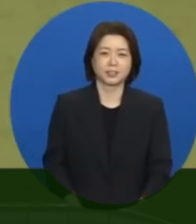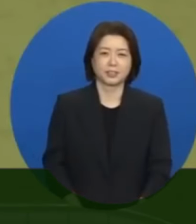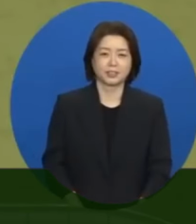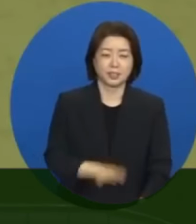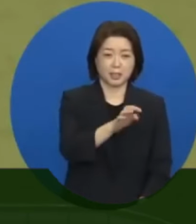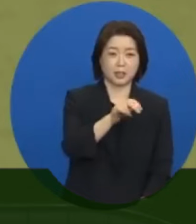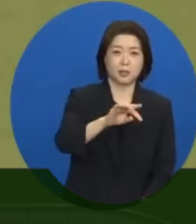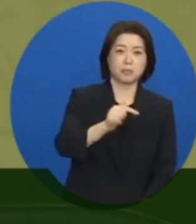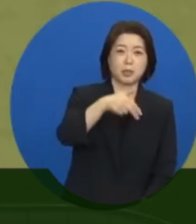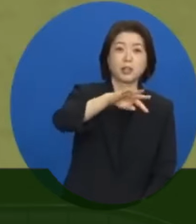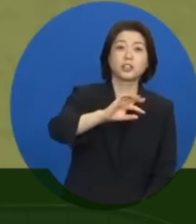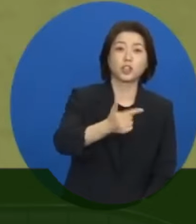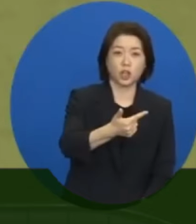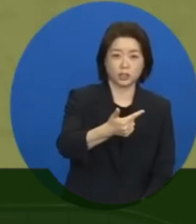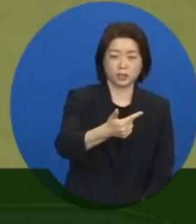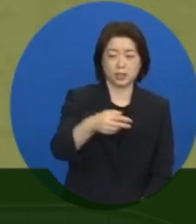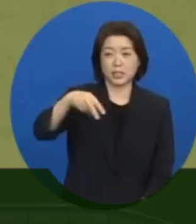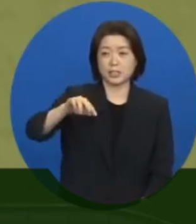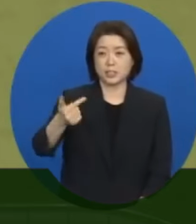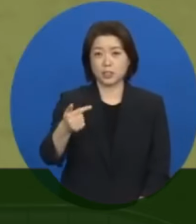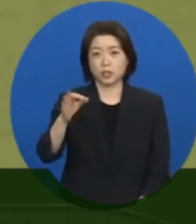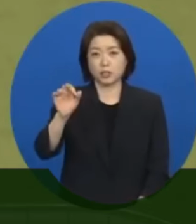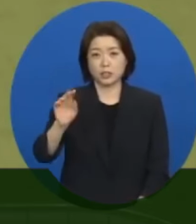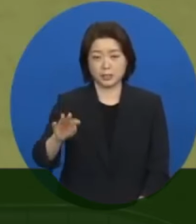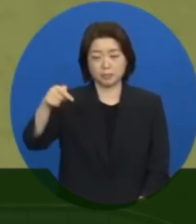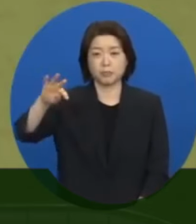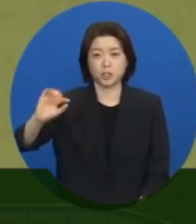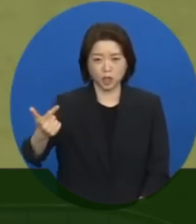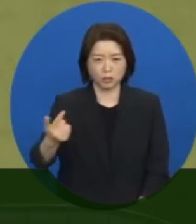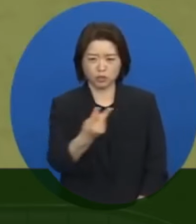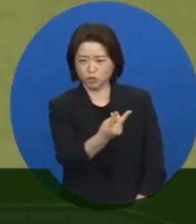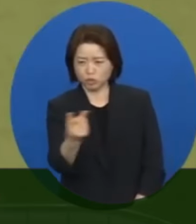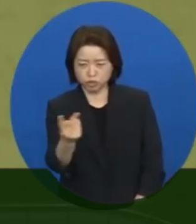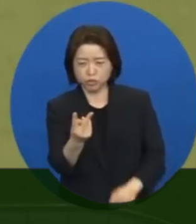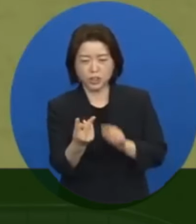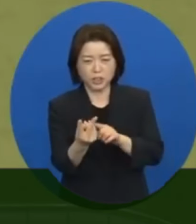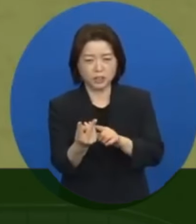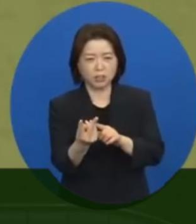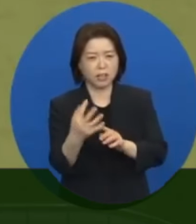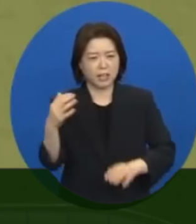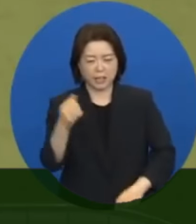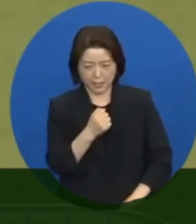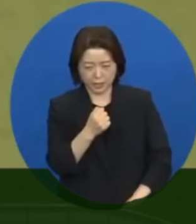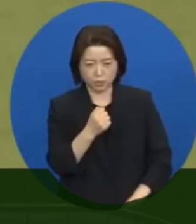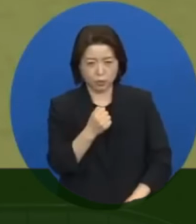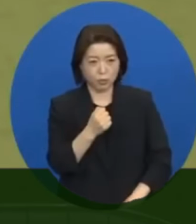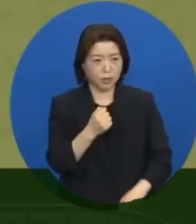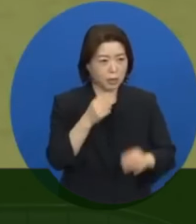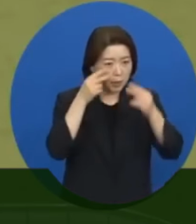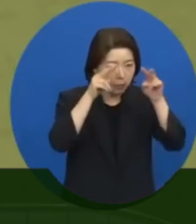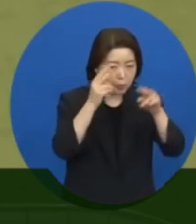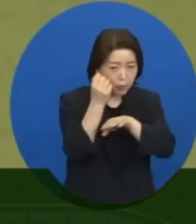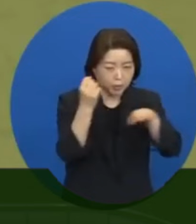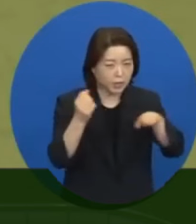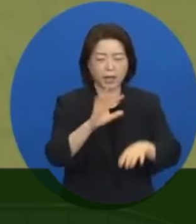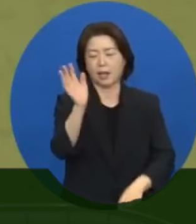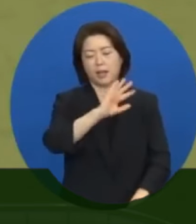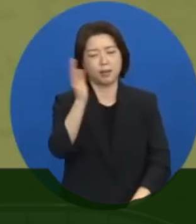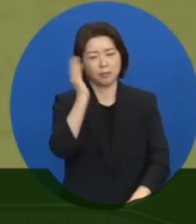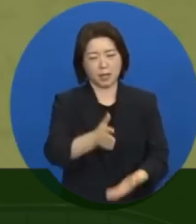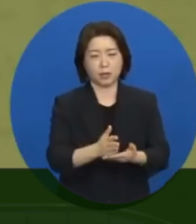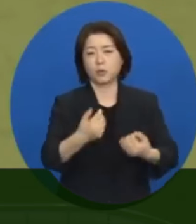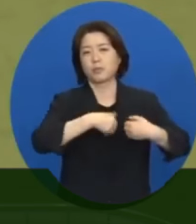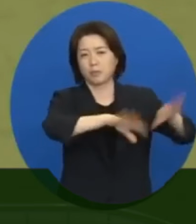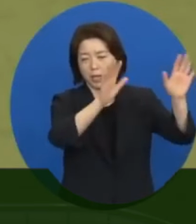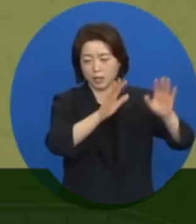선입견 누군가를 볼 때 편견과 선입견을 가지고 보면 안 된다 싹 몰아 내시 거예요 주님의